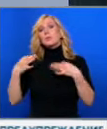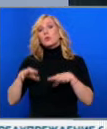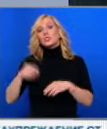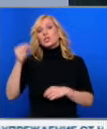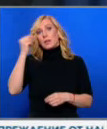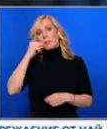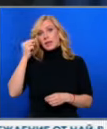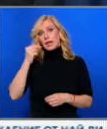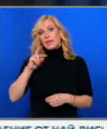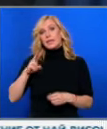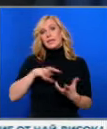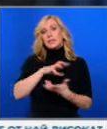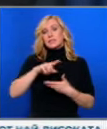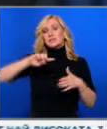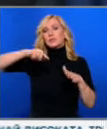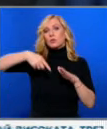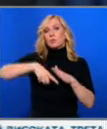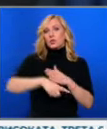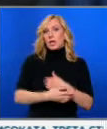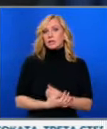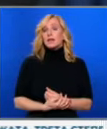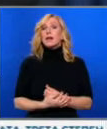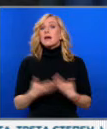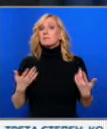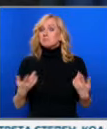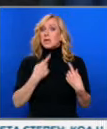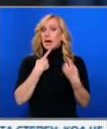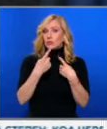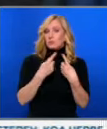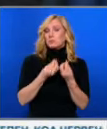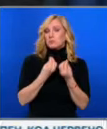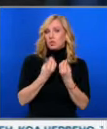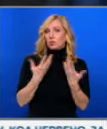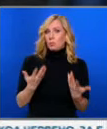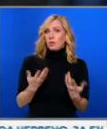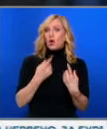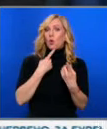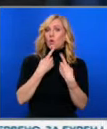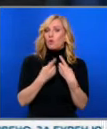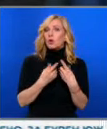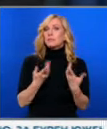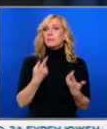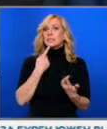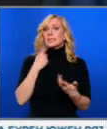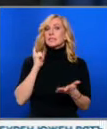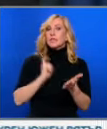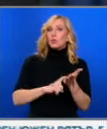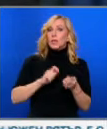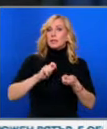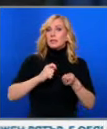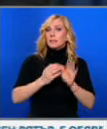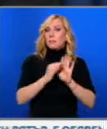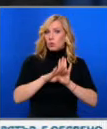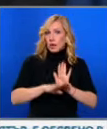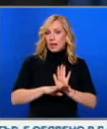кризата да се задълбочи. Разговорът протече в много, как да кажа, конструктивен тон. Говорихме включително и за законодателни